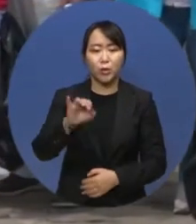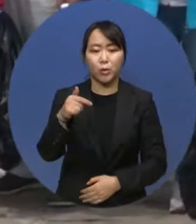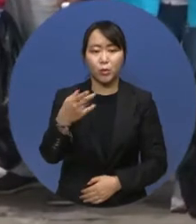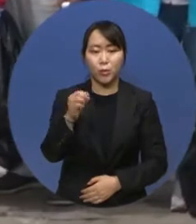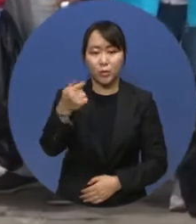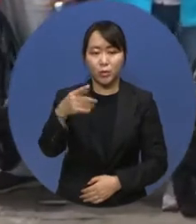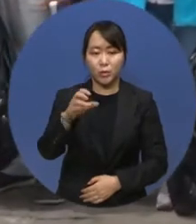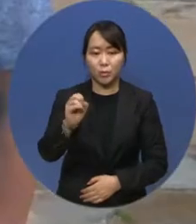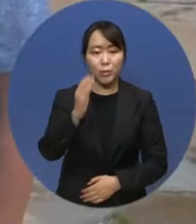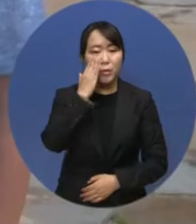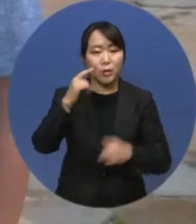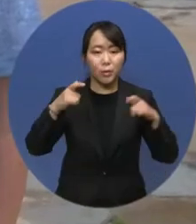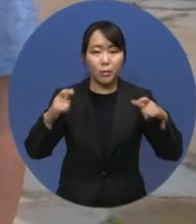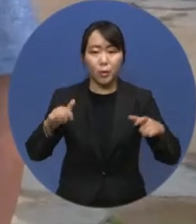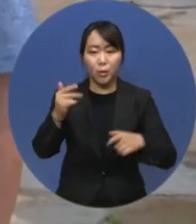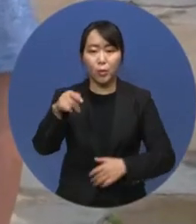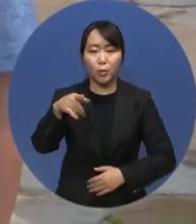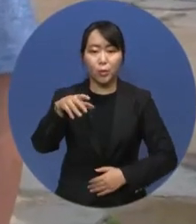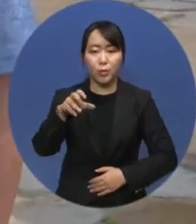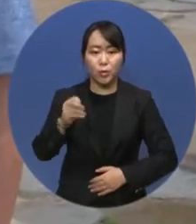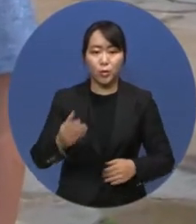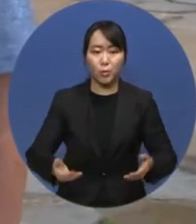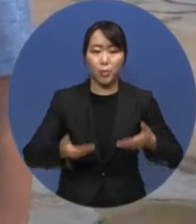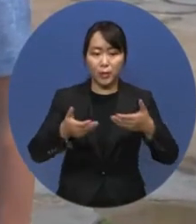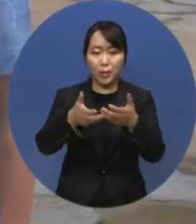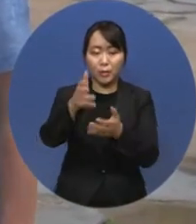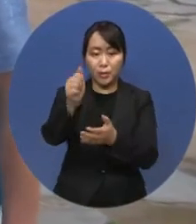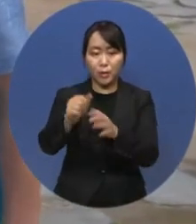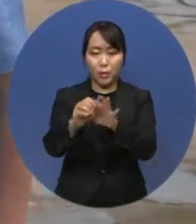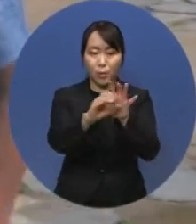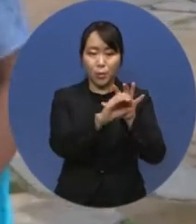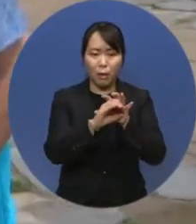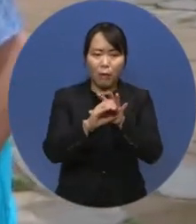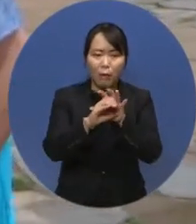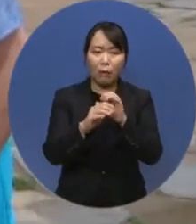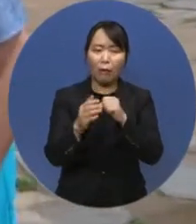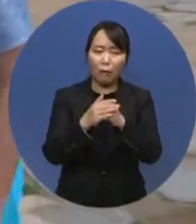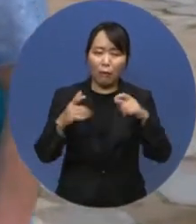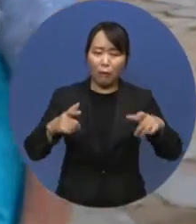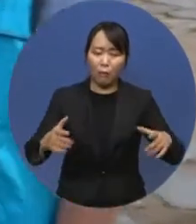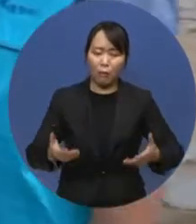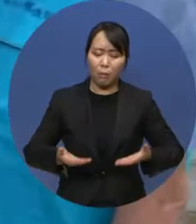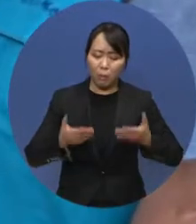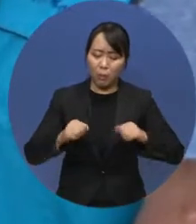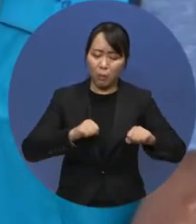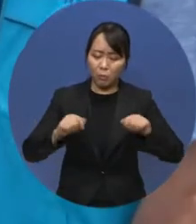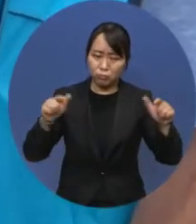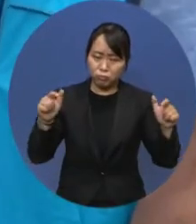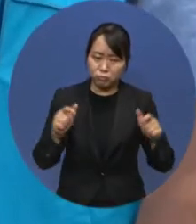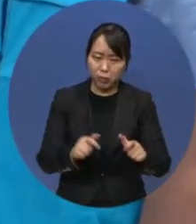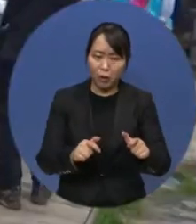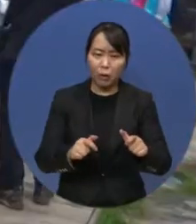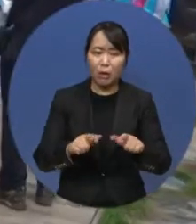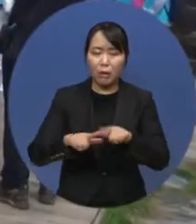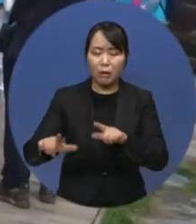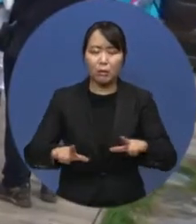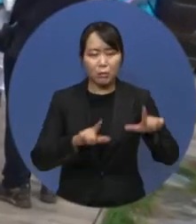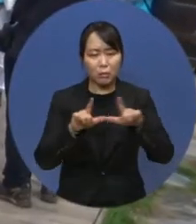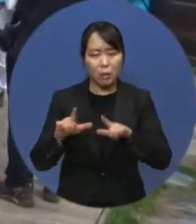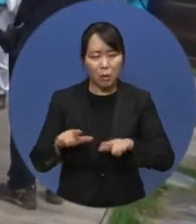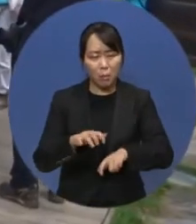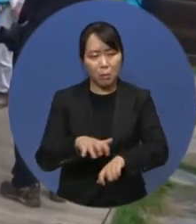용산구 효정봉사단장은 코로나19로 지역봉사활동이 위축되고 일상의 불편이 호소로 어려움이